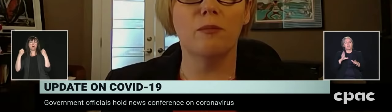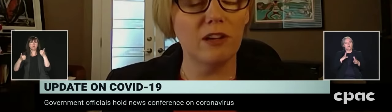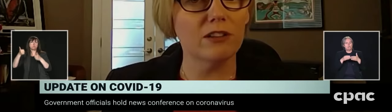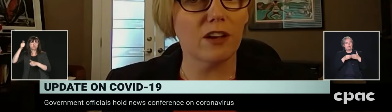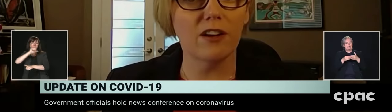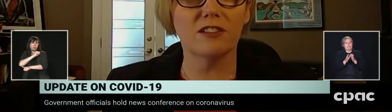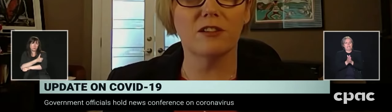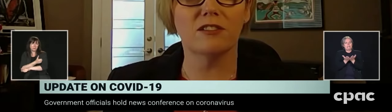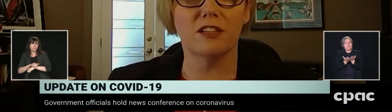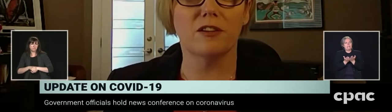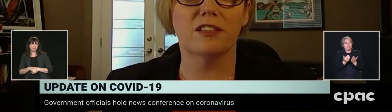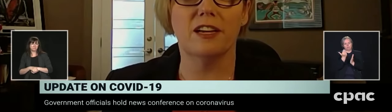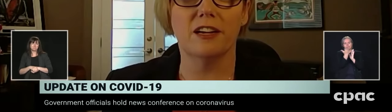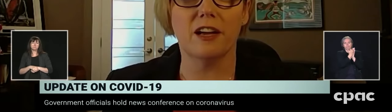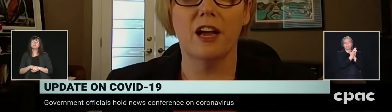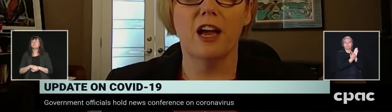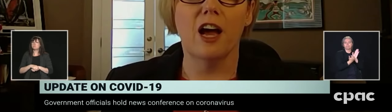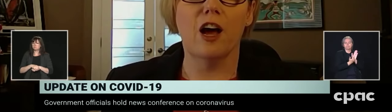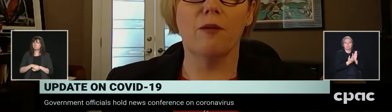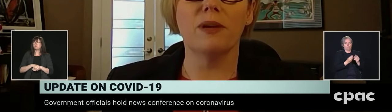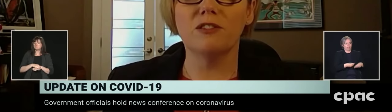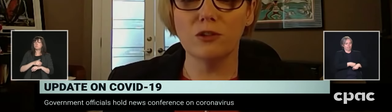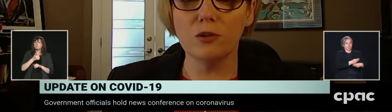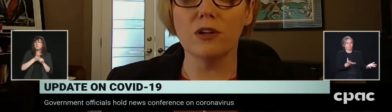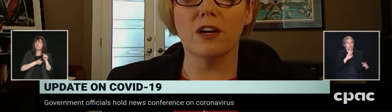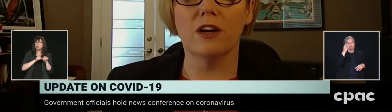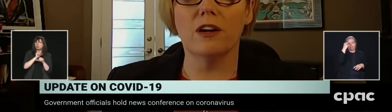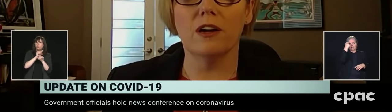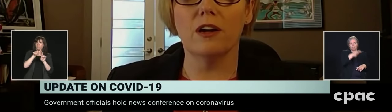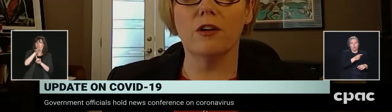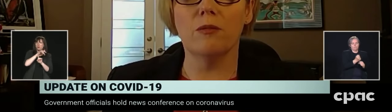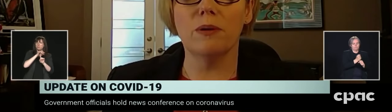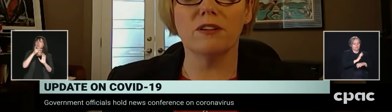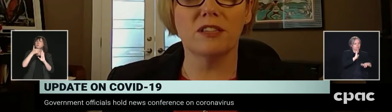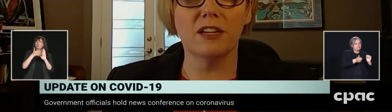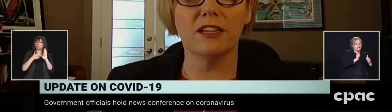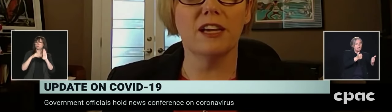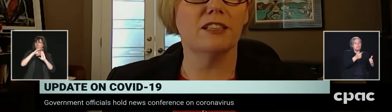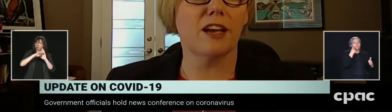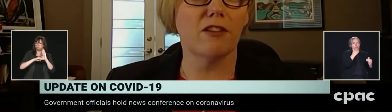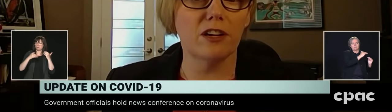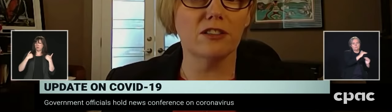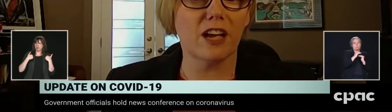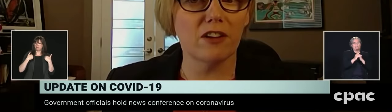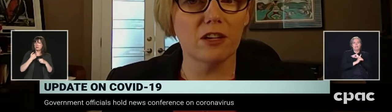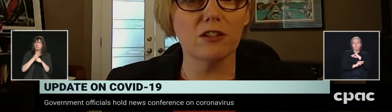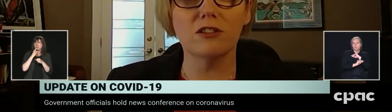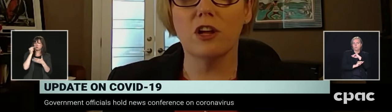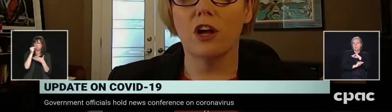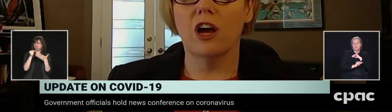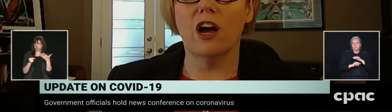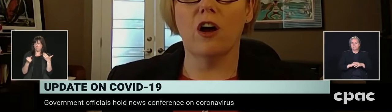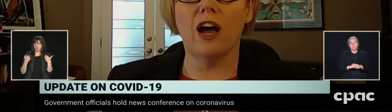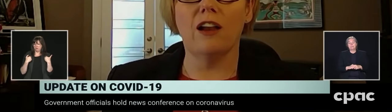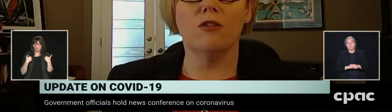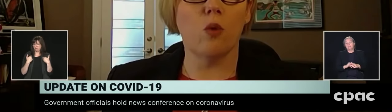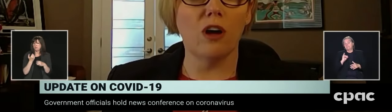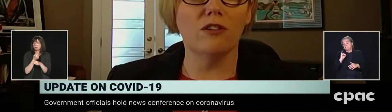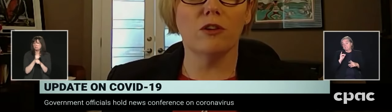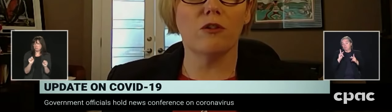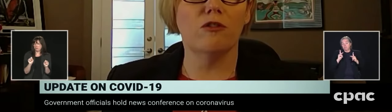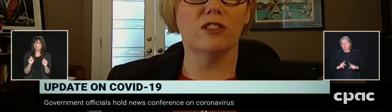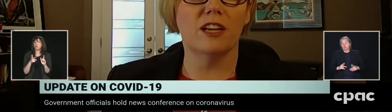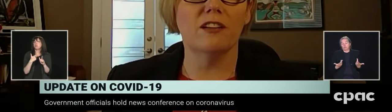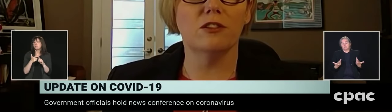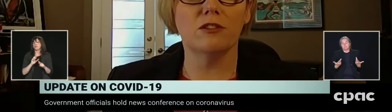les milieux de travail sont sécuritaires. Bien sûr, une personne qui est travailleuse, travailleuse, a le